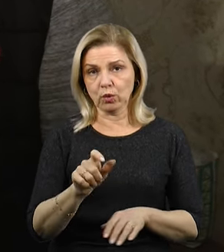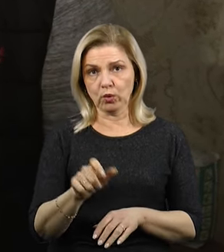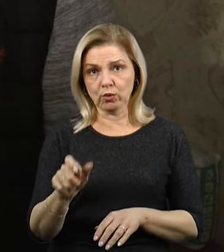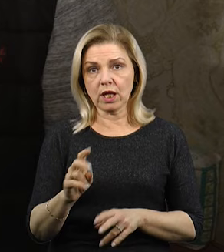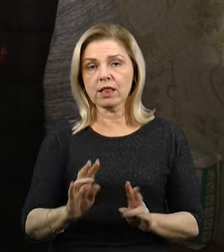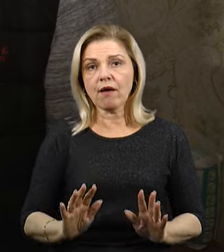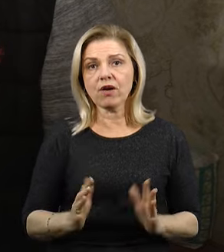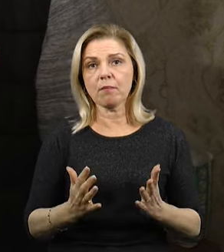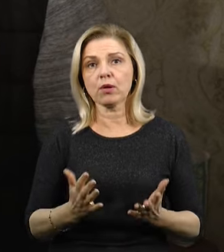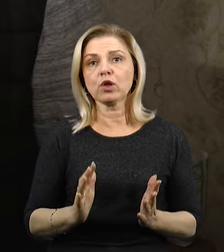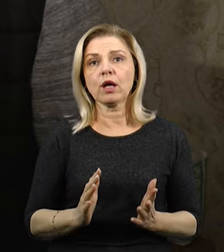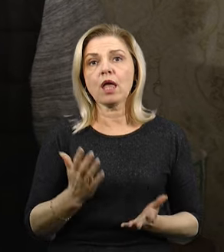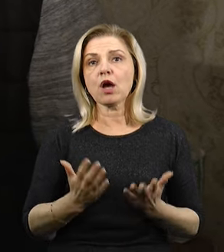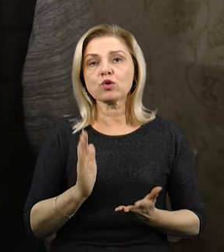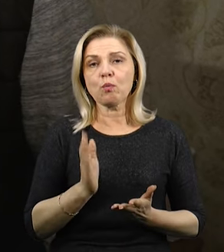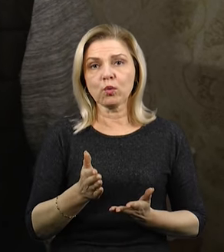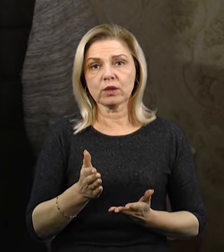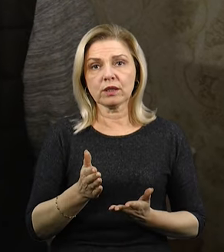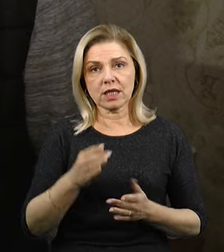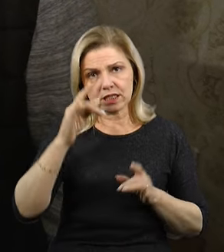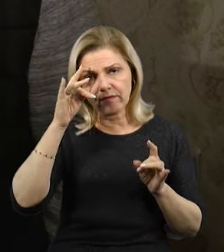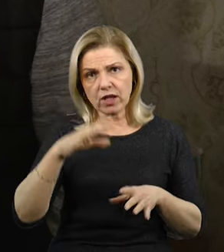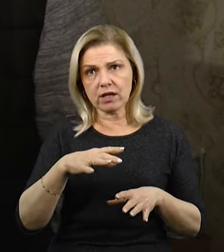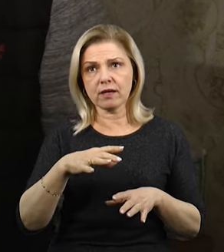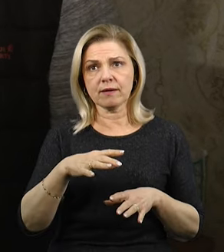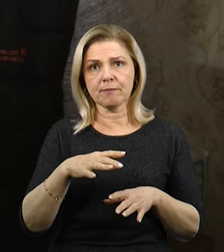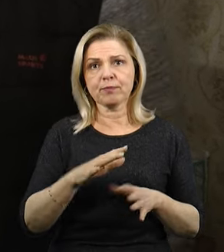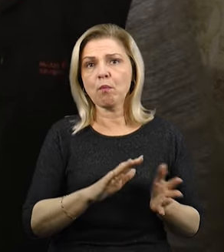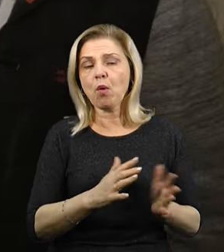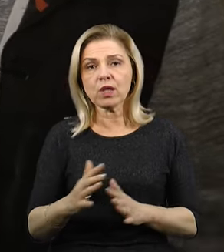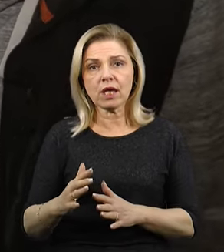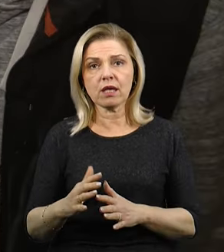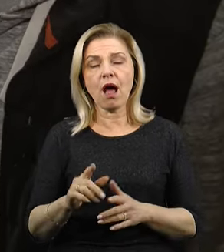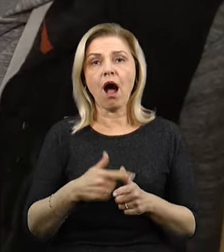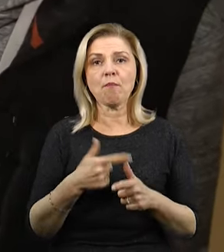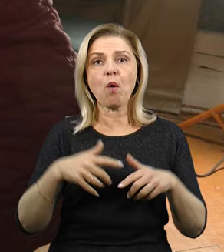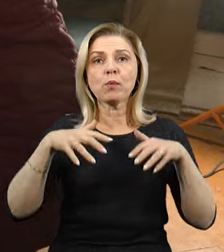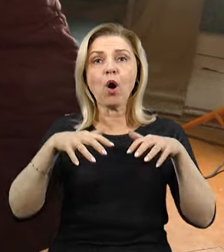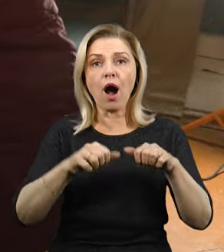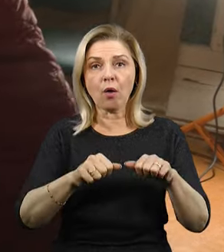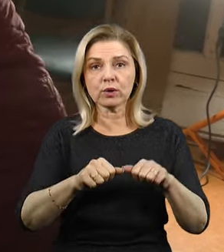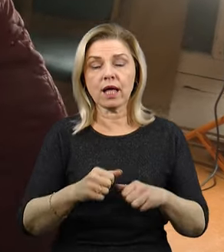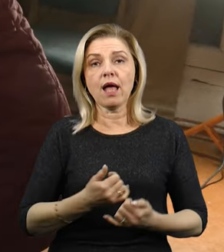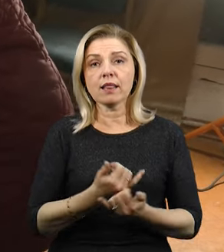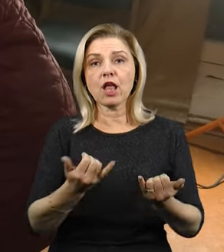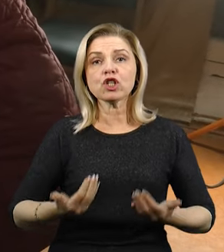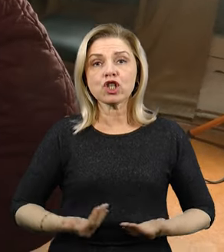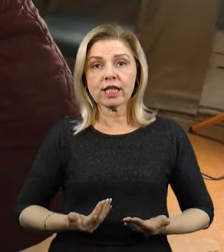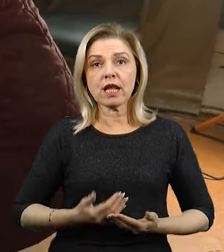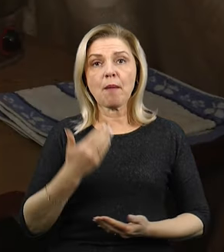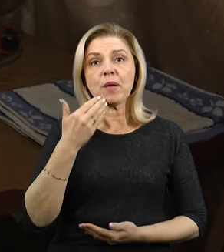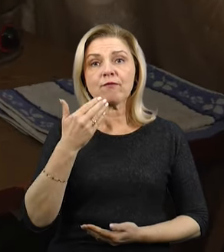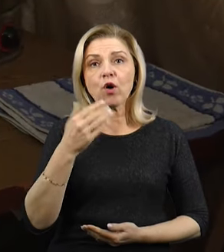випадок коли будуть череззвичайни події або блекаут для жителів первомайської